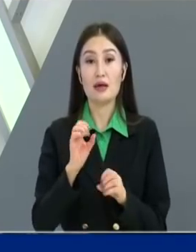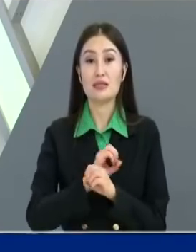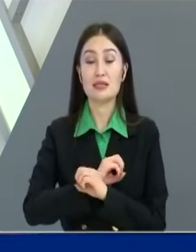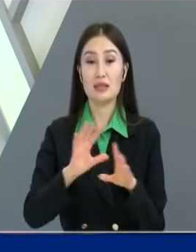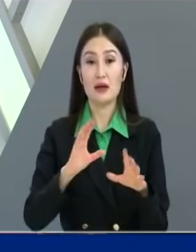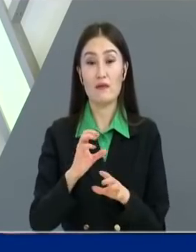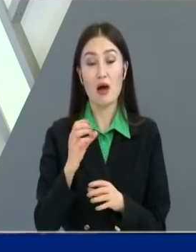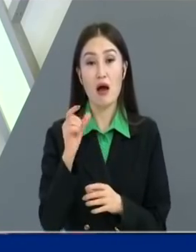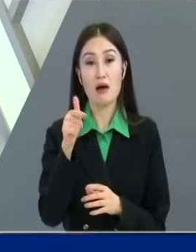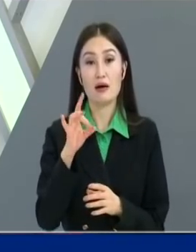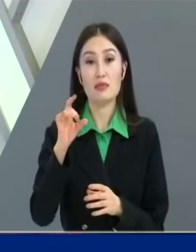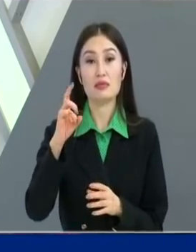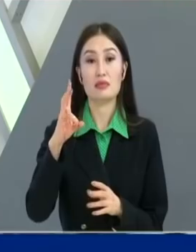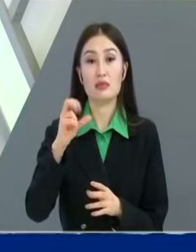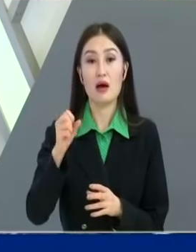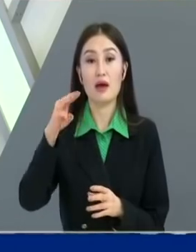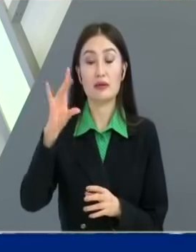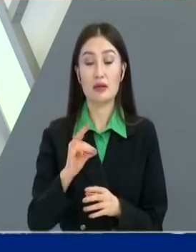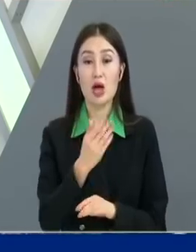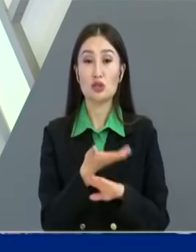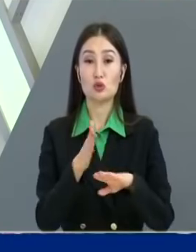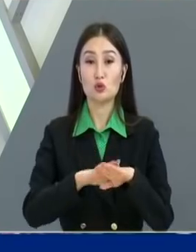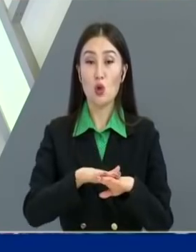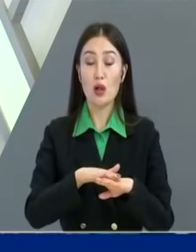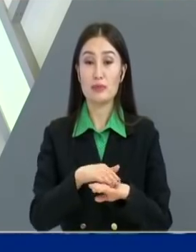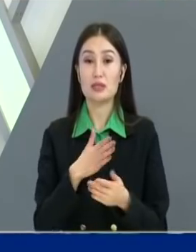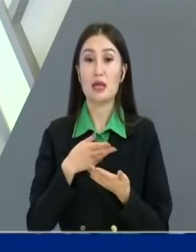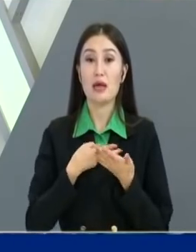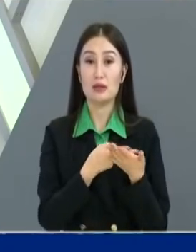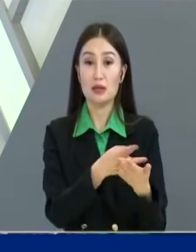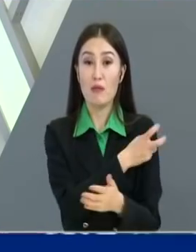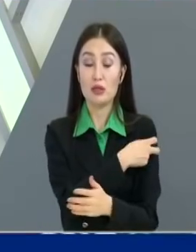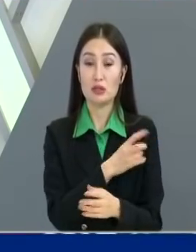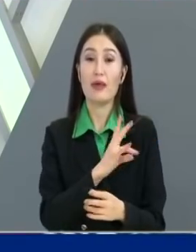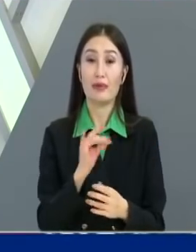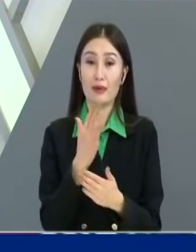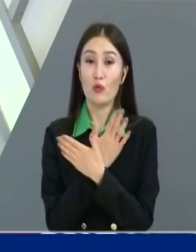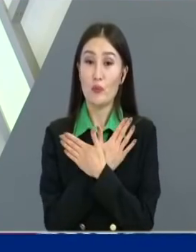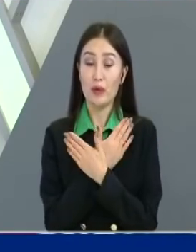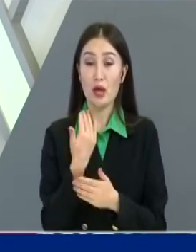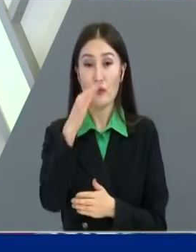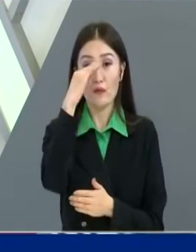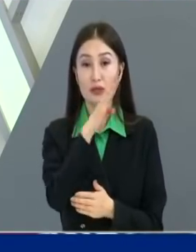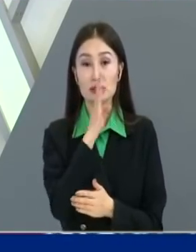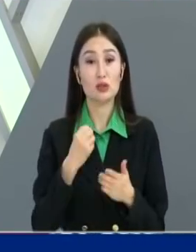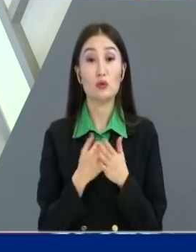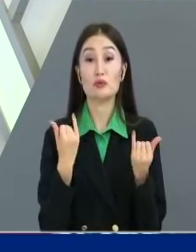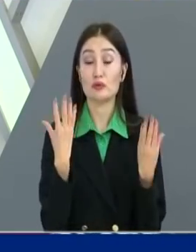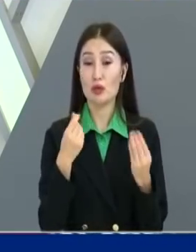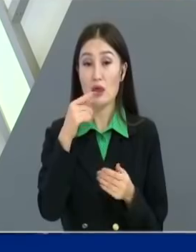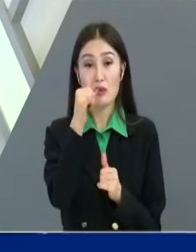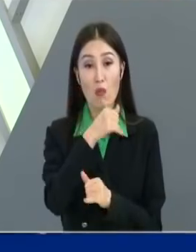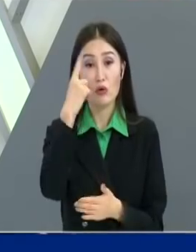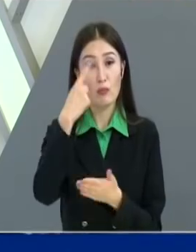Был госпитализирован в национальный госпиталь в тяжелом состоянии и умер. Его родители до сих пор не могут поверить в